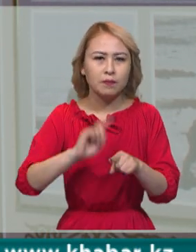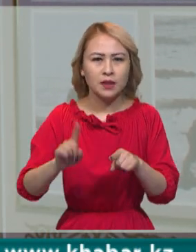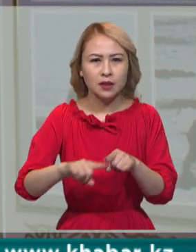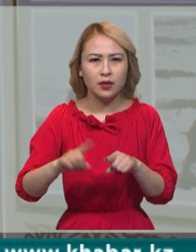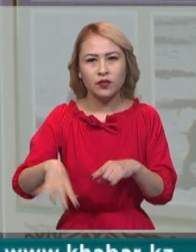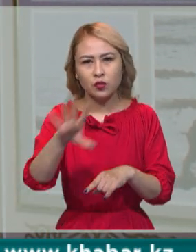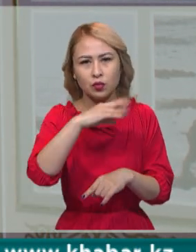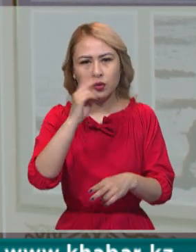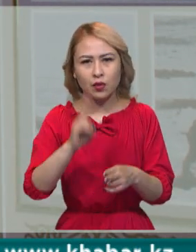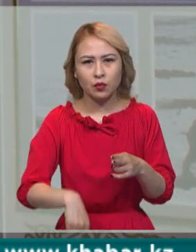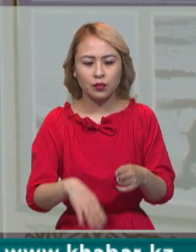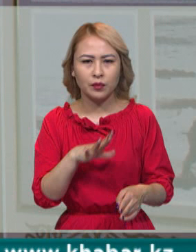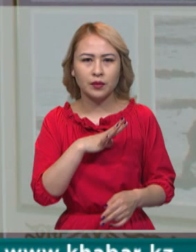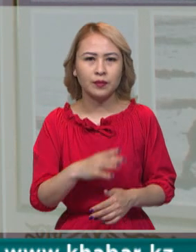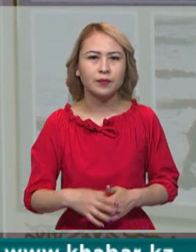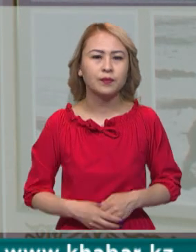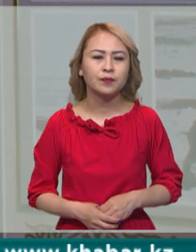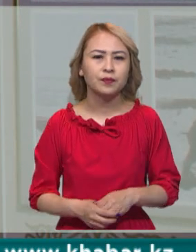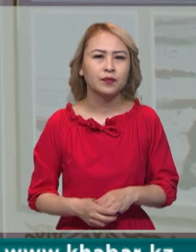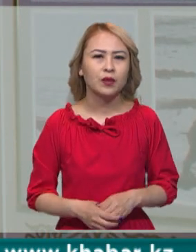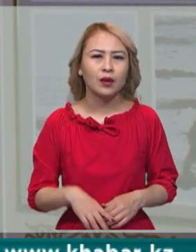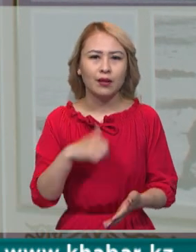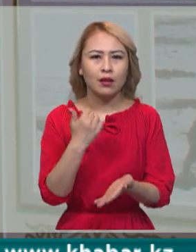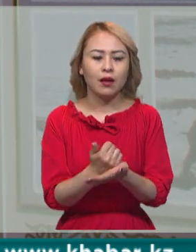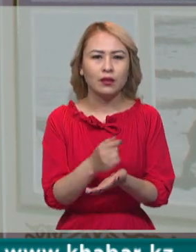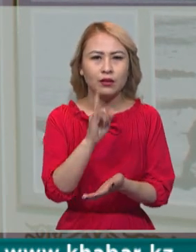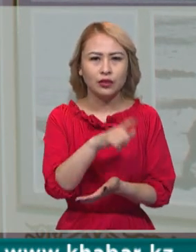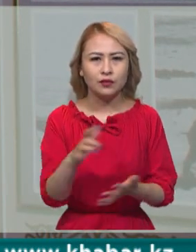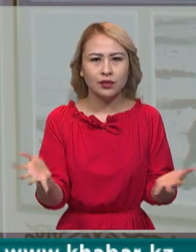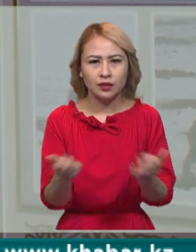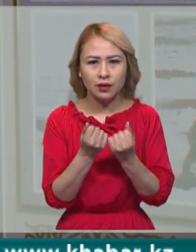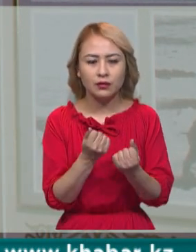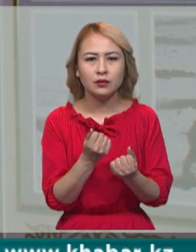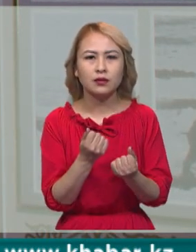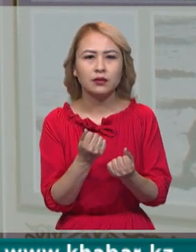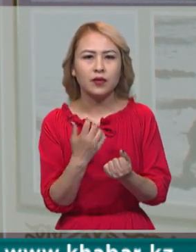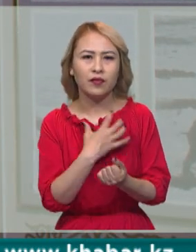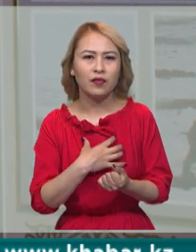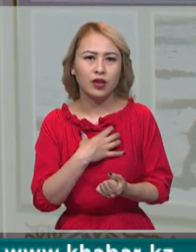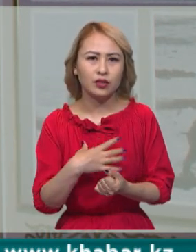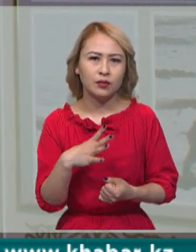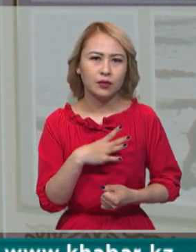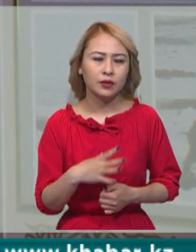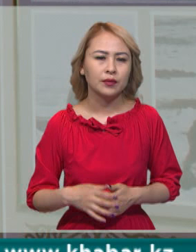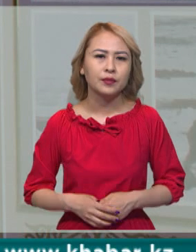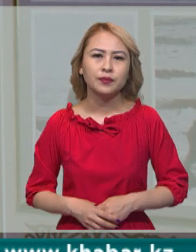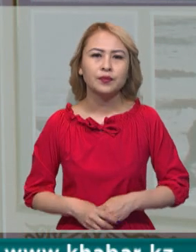бәрі. Сол ең басты сол адамды құтқару деп басты мақсат сол болды бізде.